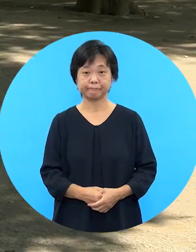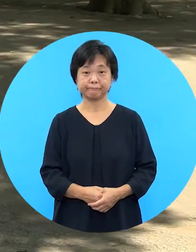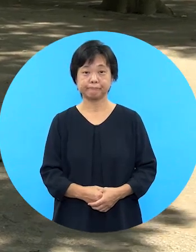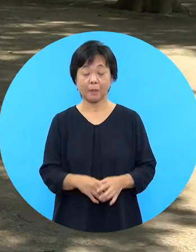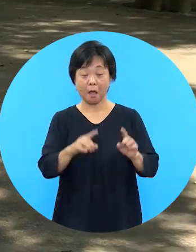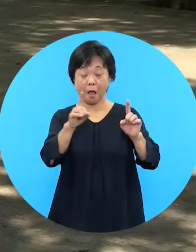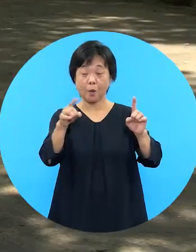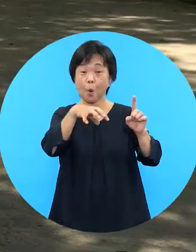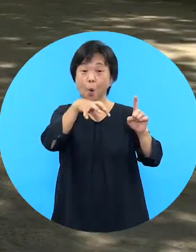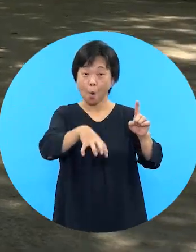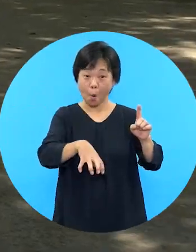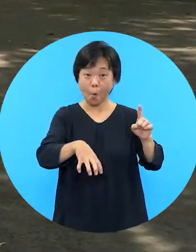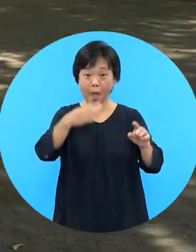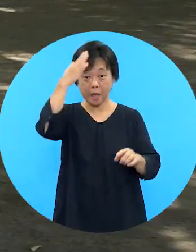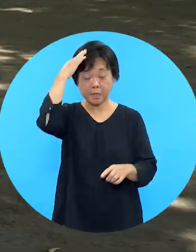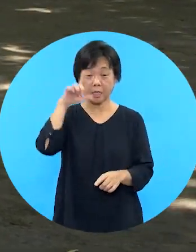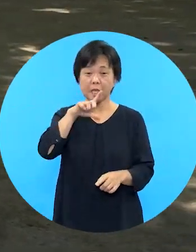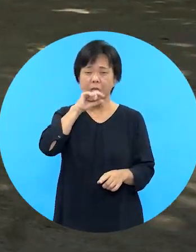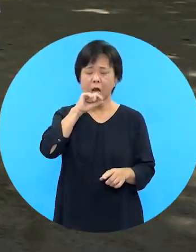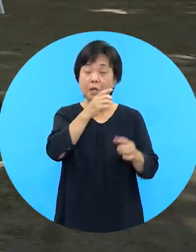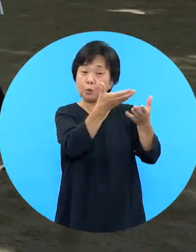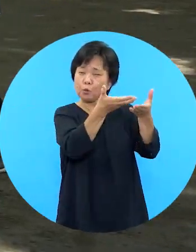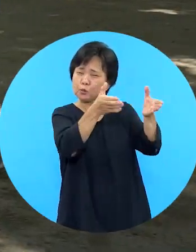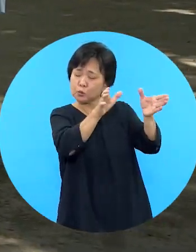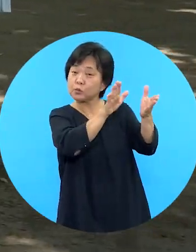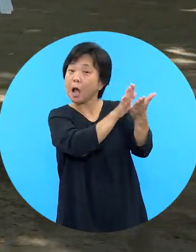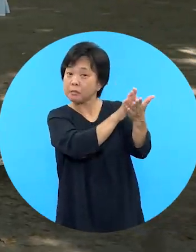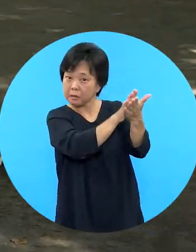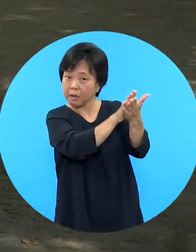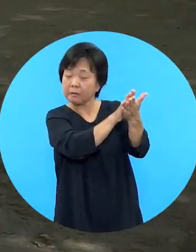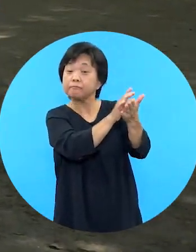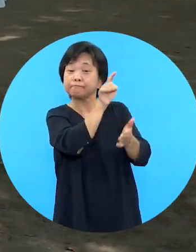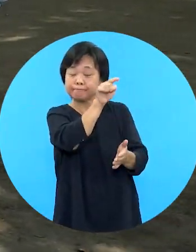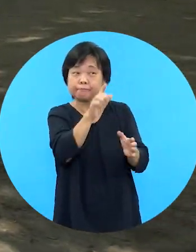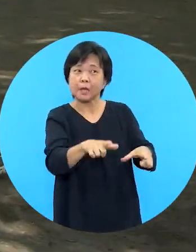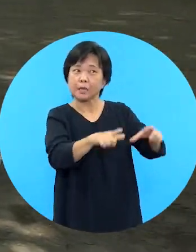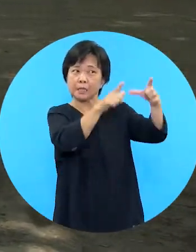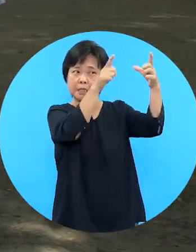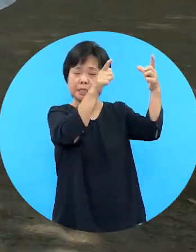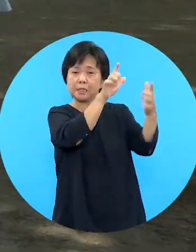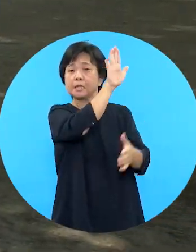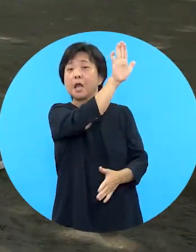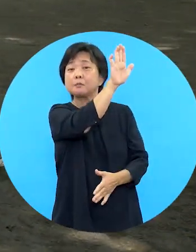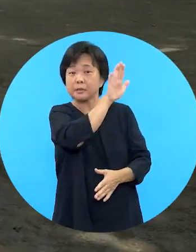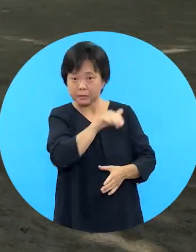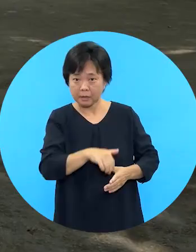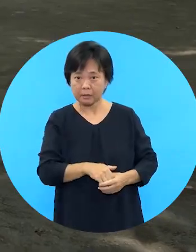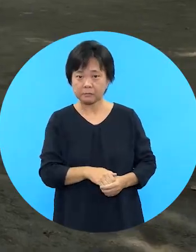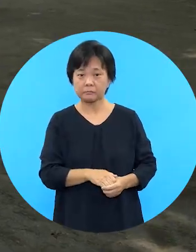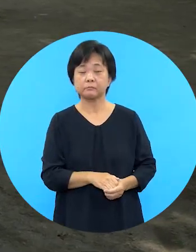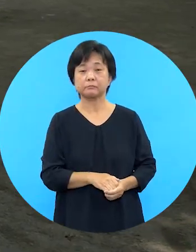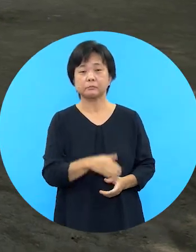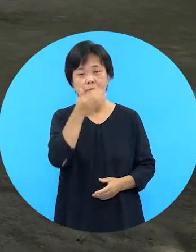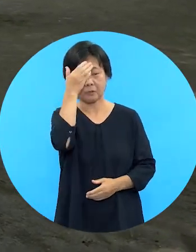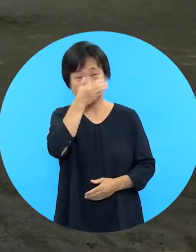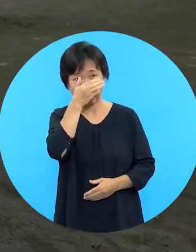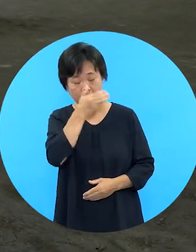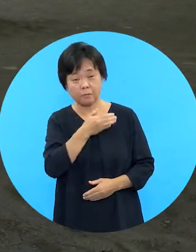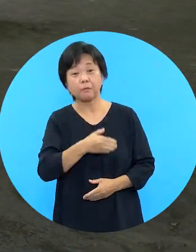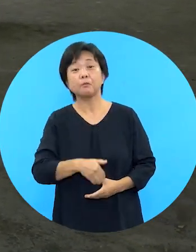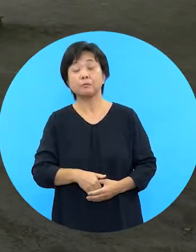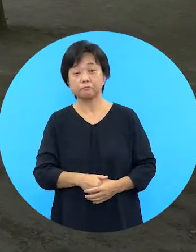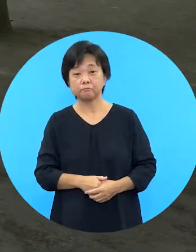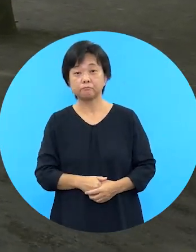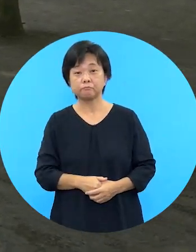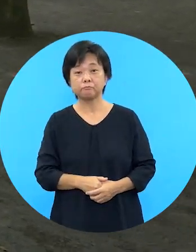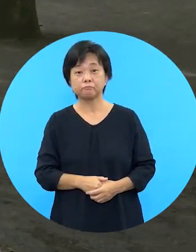こちらの公園にカラスの巣があったんですか？ はい、そうです。こちらの木になります。 この木なんですね。 そうです